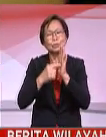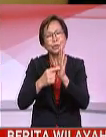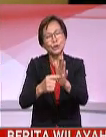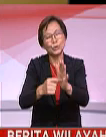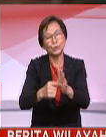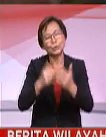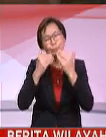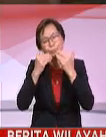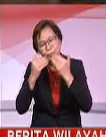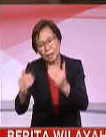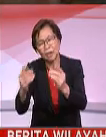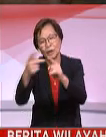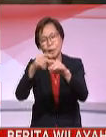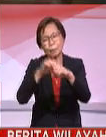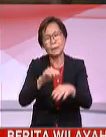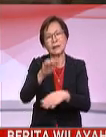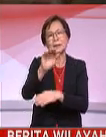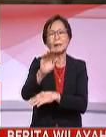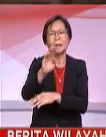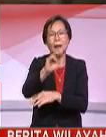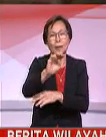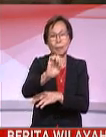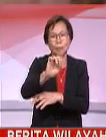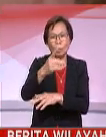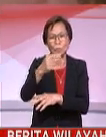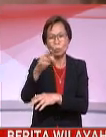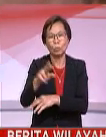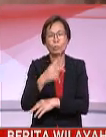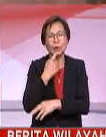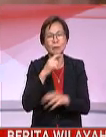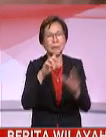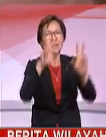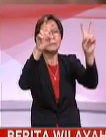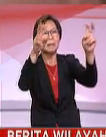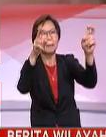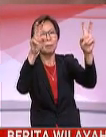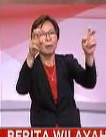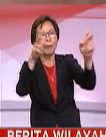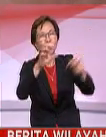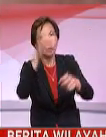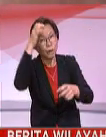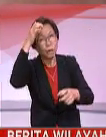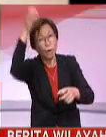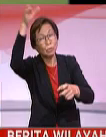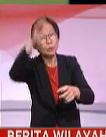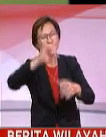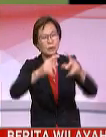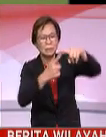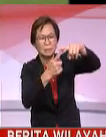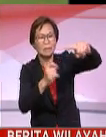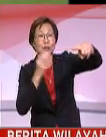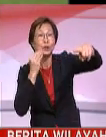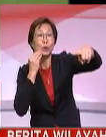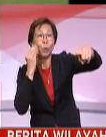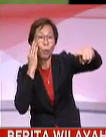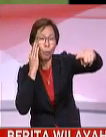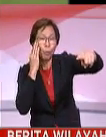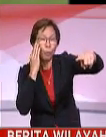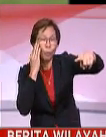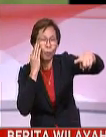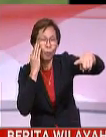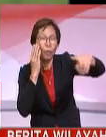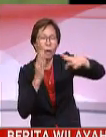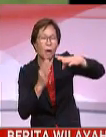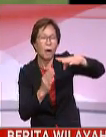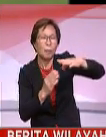kepada Allahyarham. Menurut pasukan itu, walaupun tema dan konsep jersey home berkenaan berlandaskan unsur